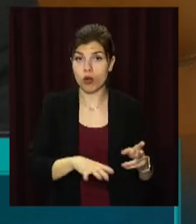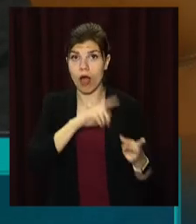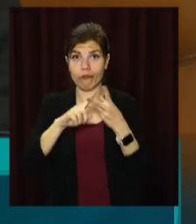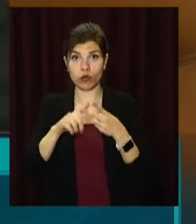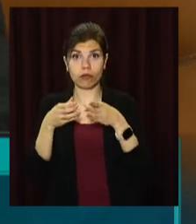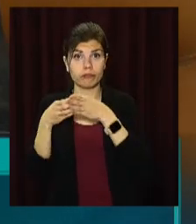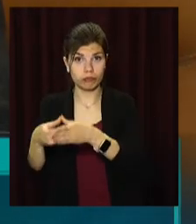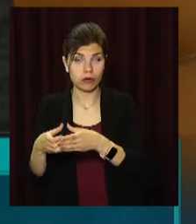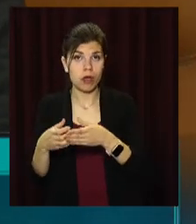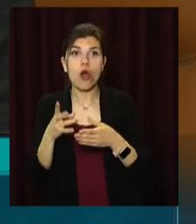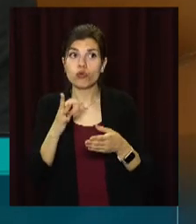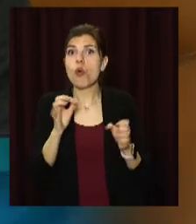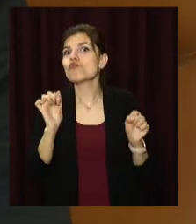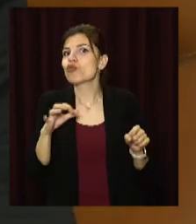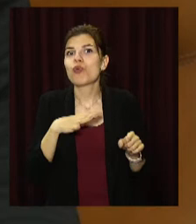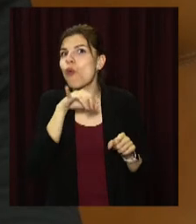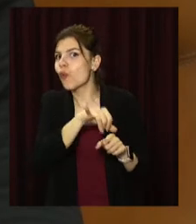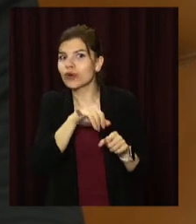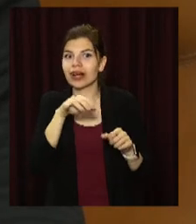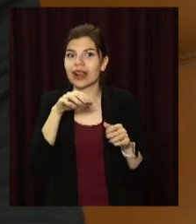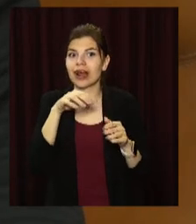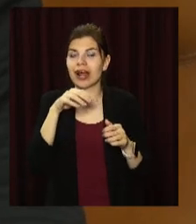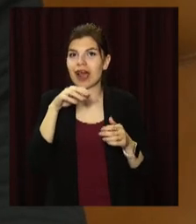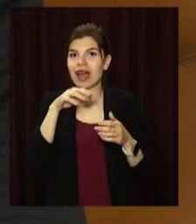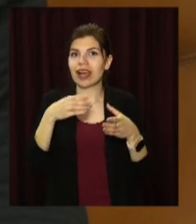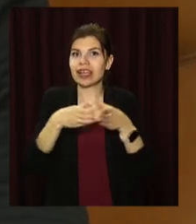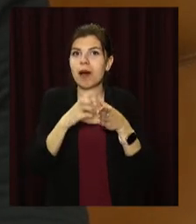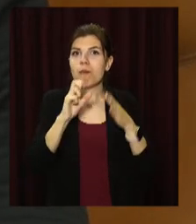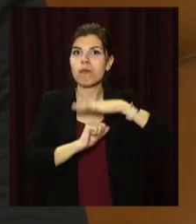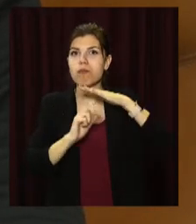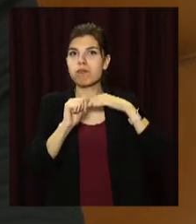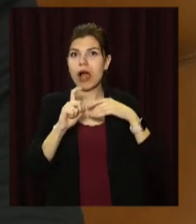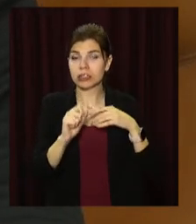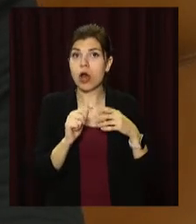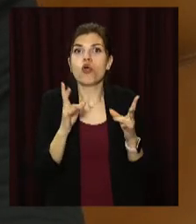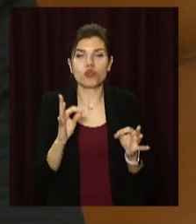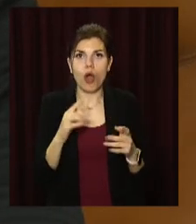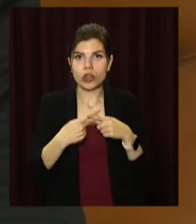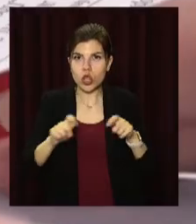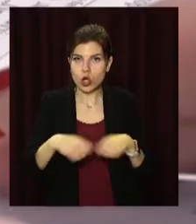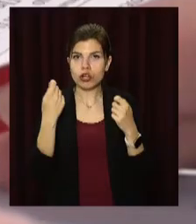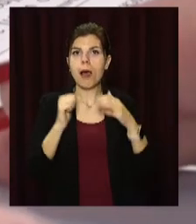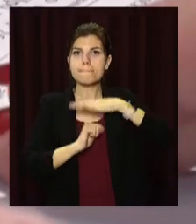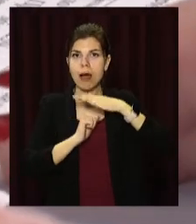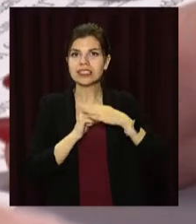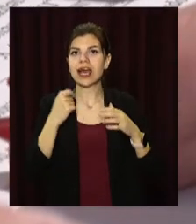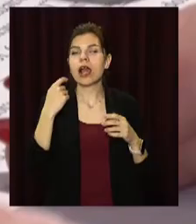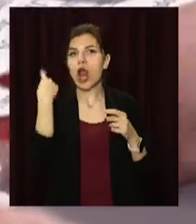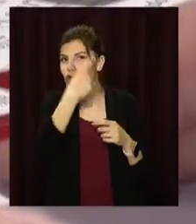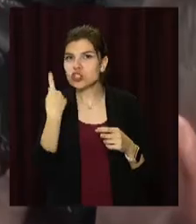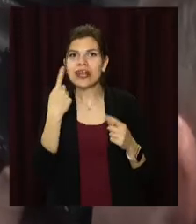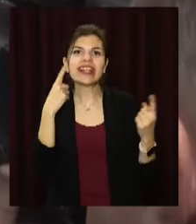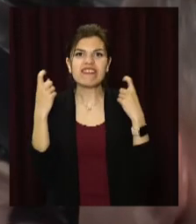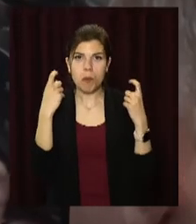может, оно и есть у них, но это будет нарушать требования закона, в том числе по защите персональных данных и так дальше. Торік дніпровські